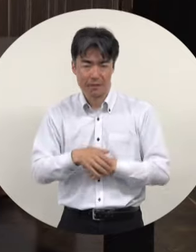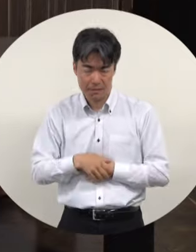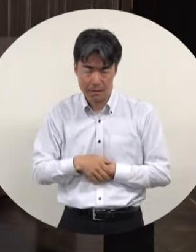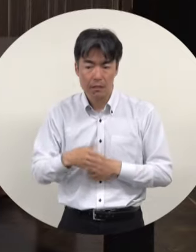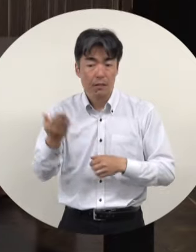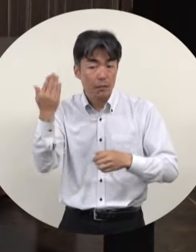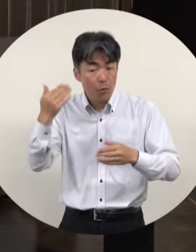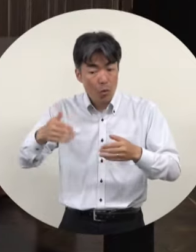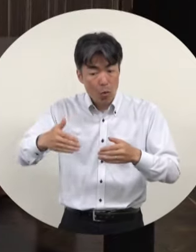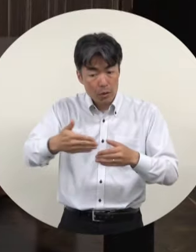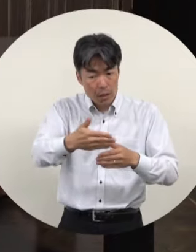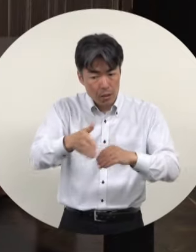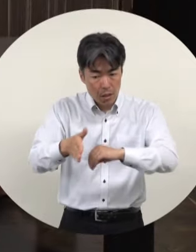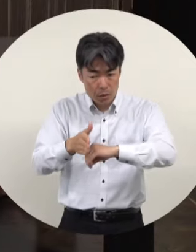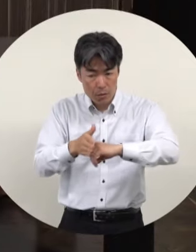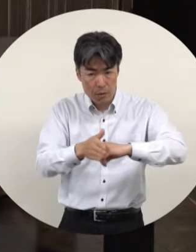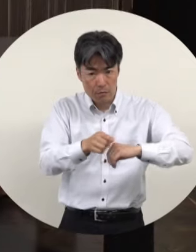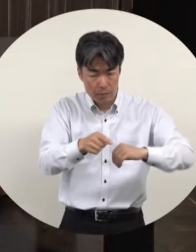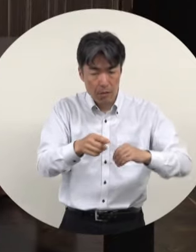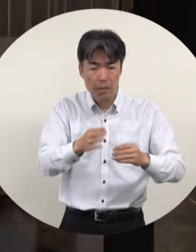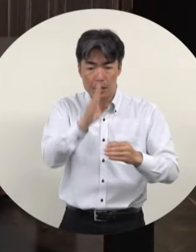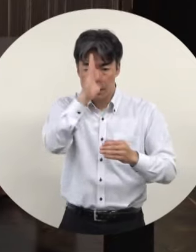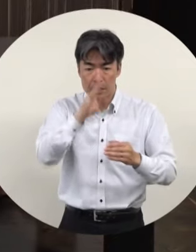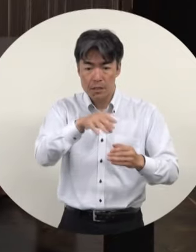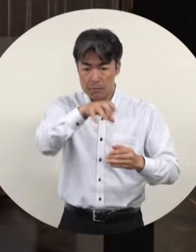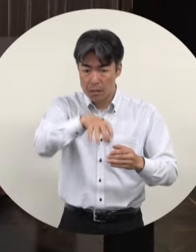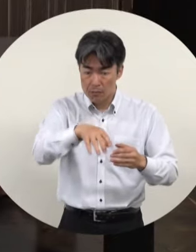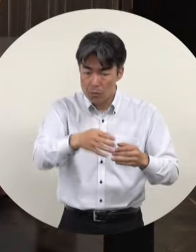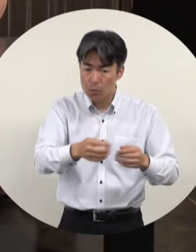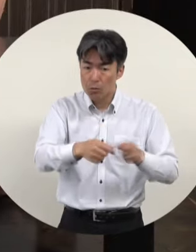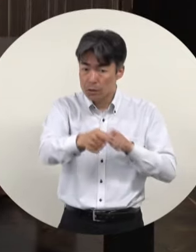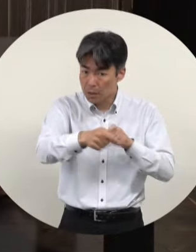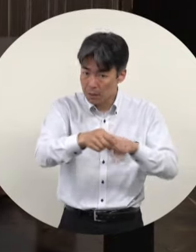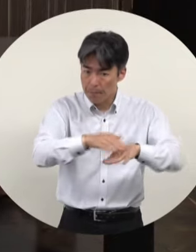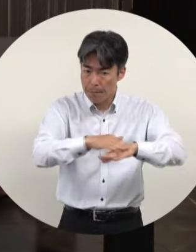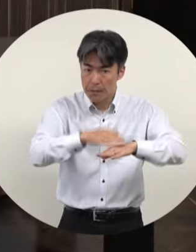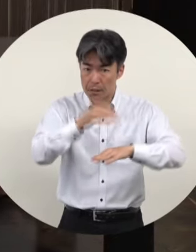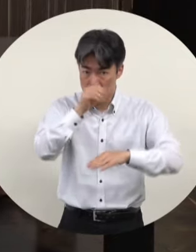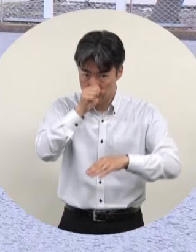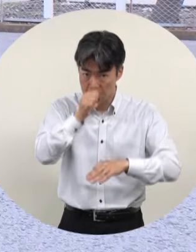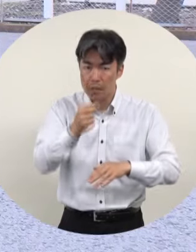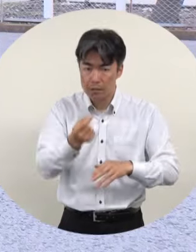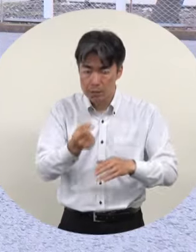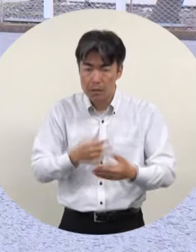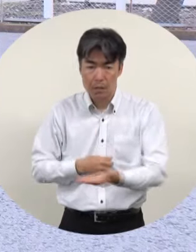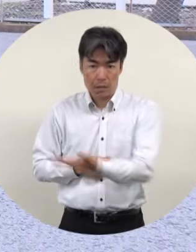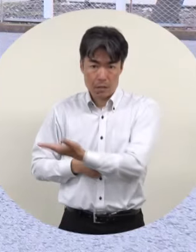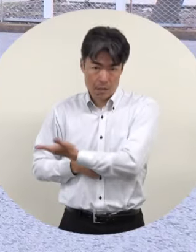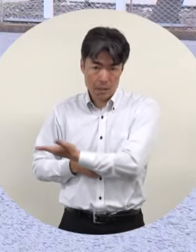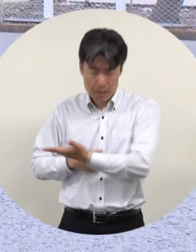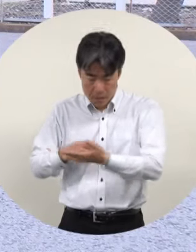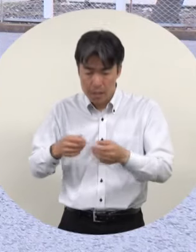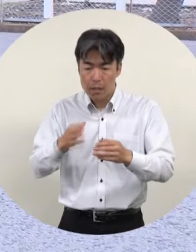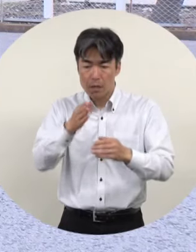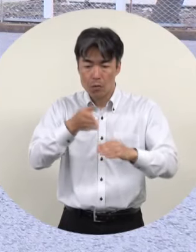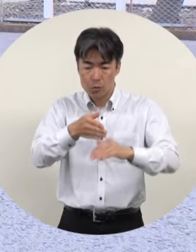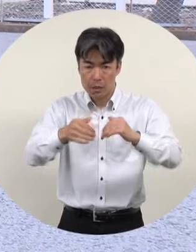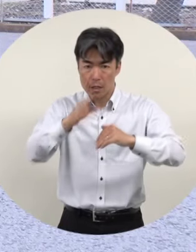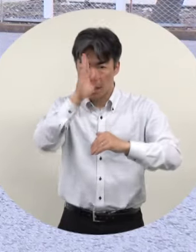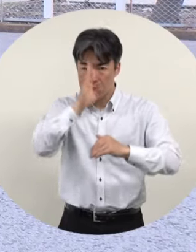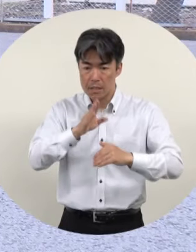ほどお魚もいただきましたが、はい、市場とかも行きやすいところにあるんですかね？ そうですね、越谷のニュース団地というところ